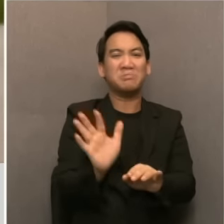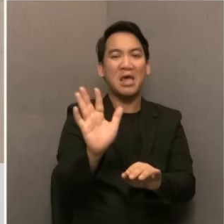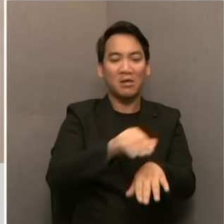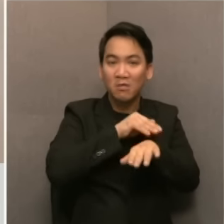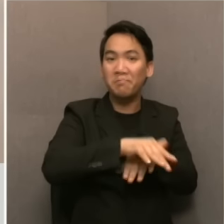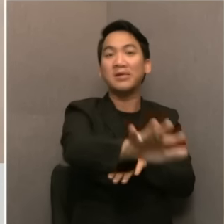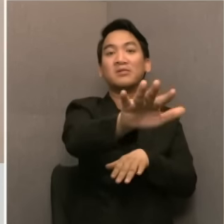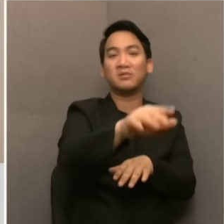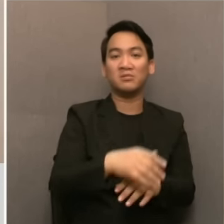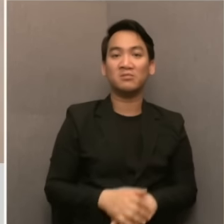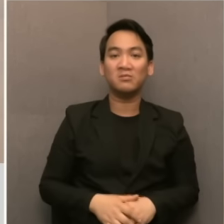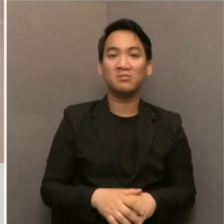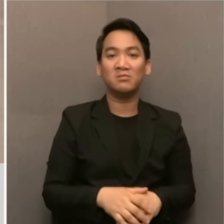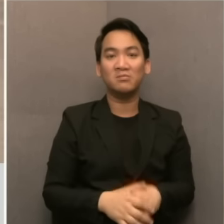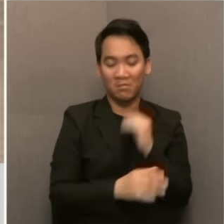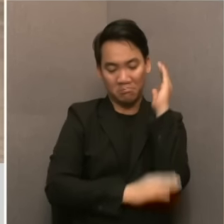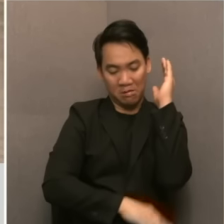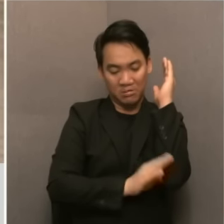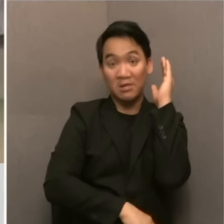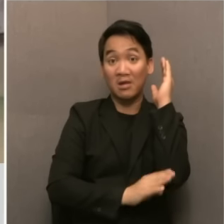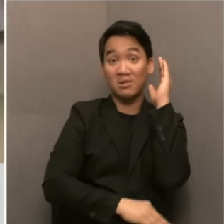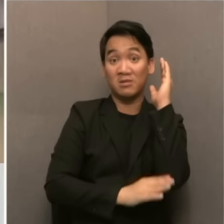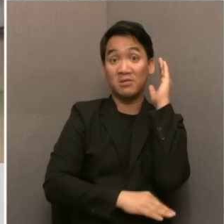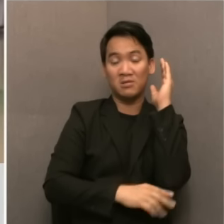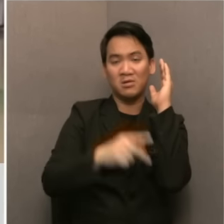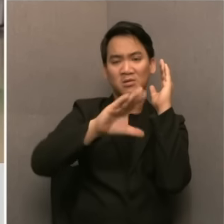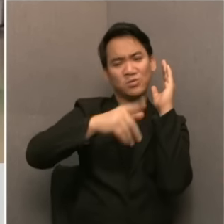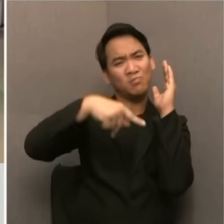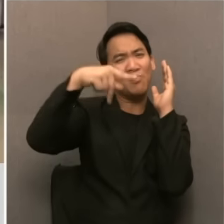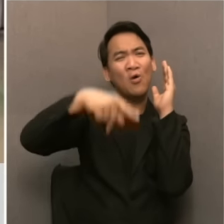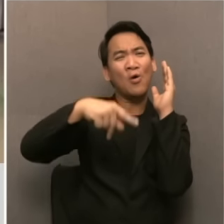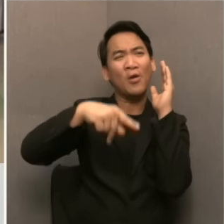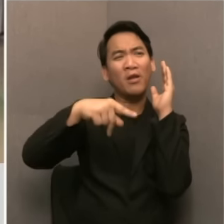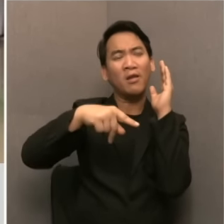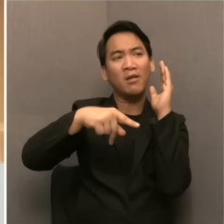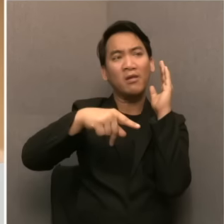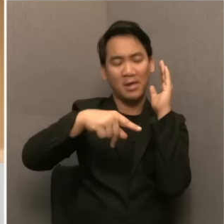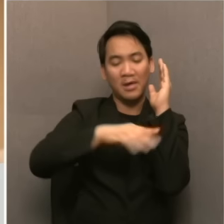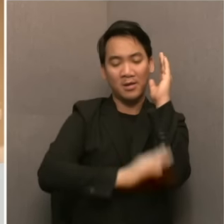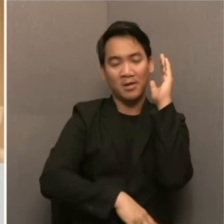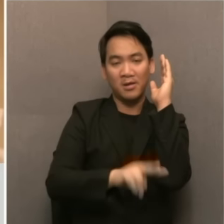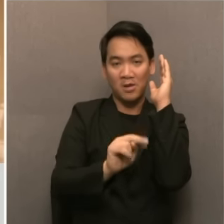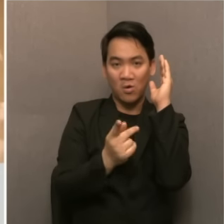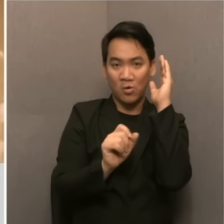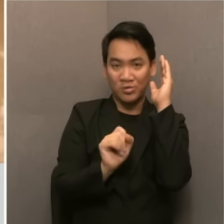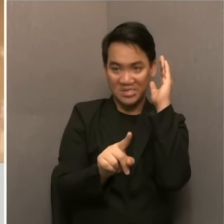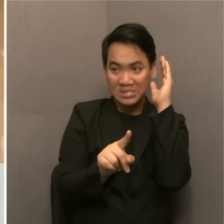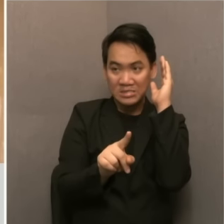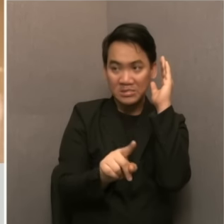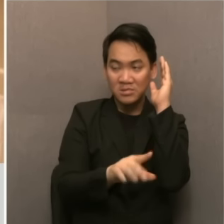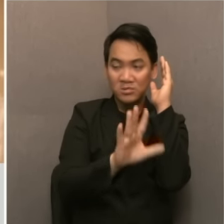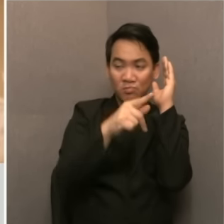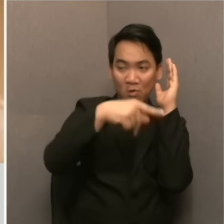ศนสภาพภูมิประเทศเขาเองตั้งแต่แนวตั้งแต่ชุมพรลงมานะครับนครศรีธรรมราชนะครับชุมพรสุราษฎร์ธ